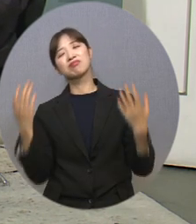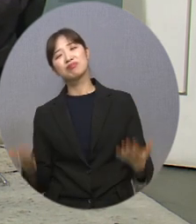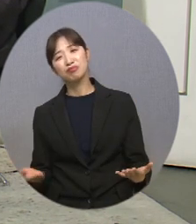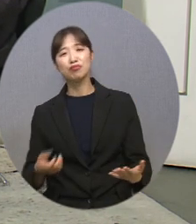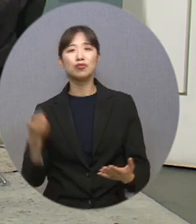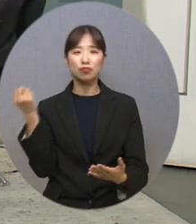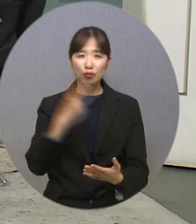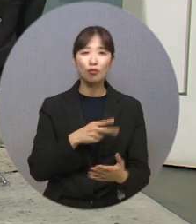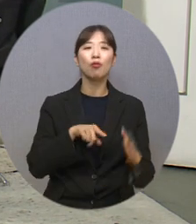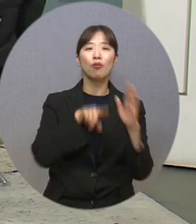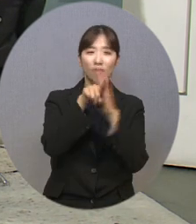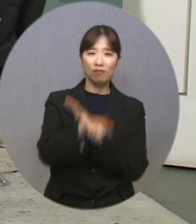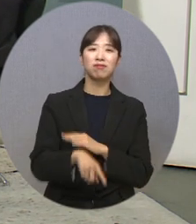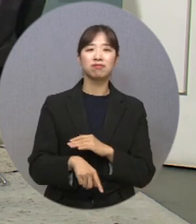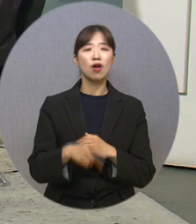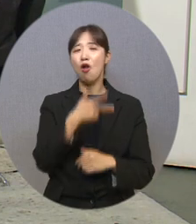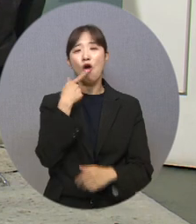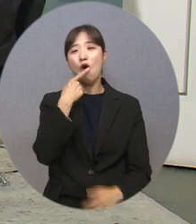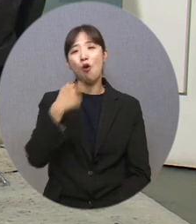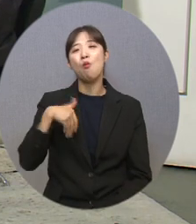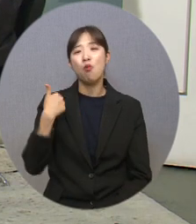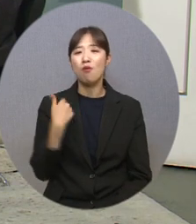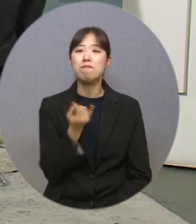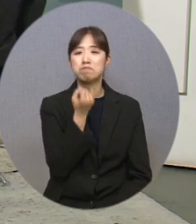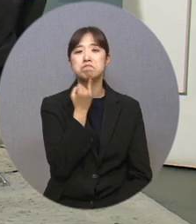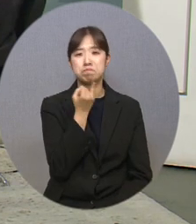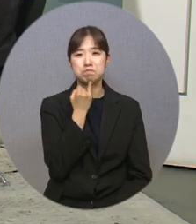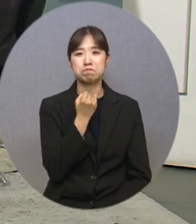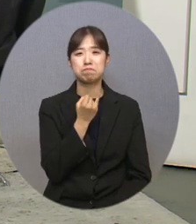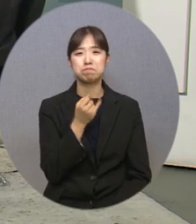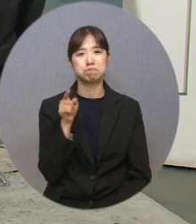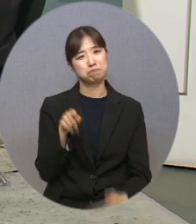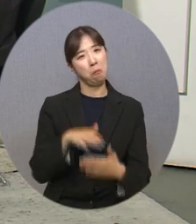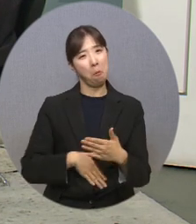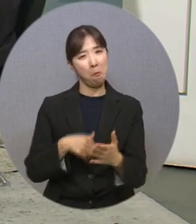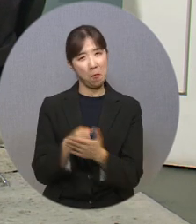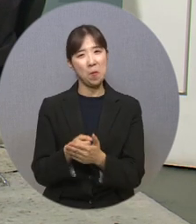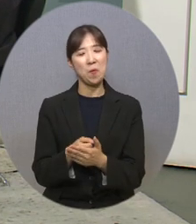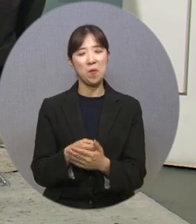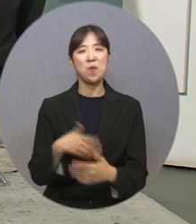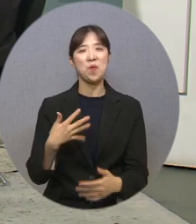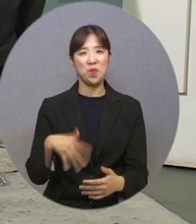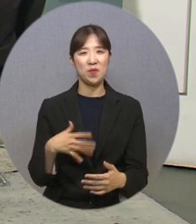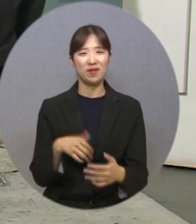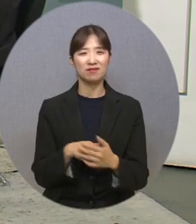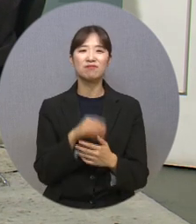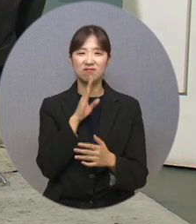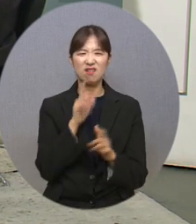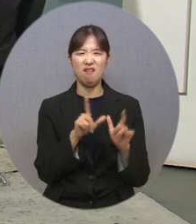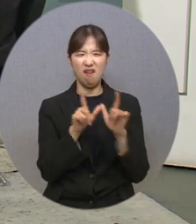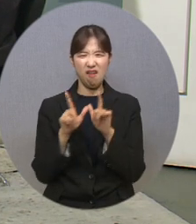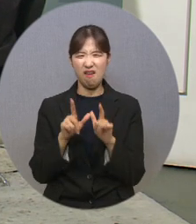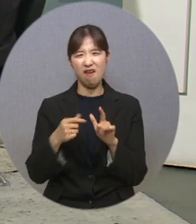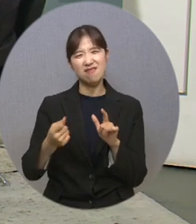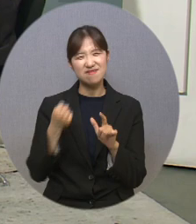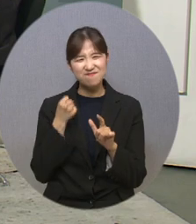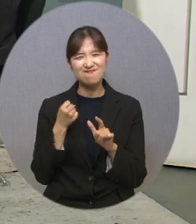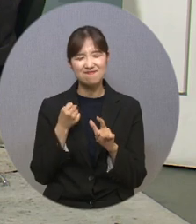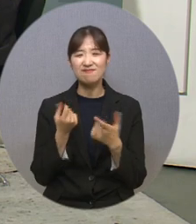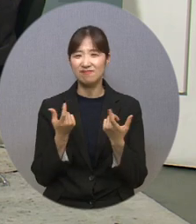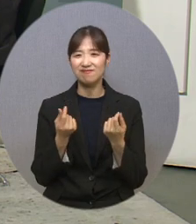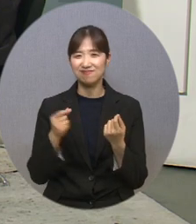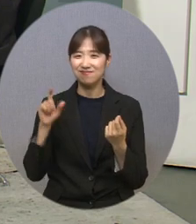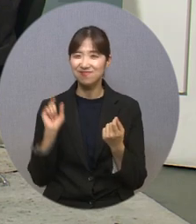달러볼로 나와요. 영어 아무것도 몰라도. 그러니까. 대단한 사람들이에요. 네. 진짜 생활력이 강한 네,